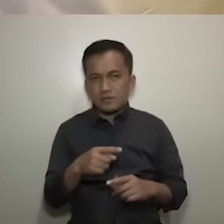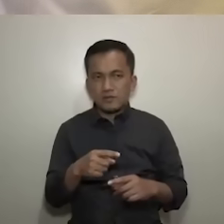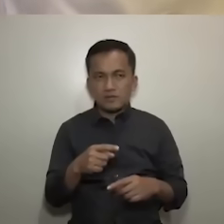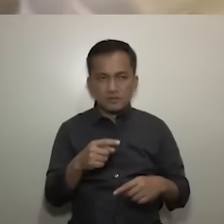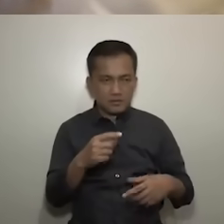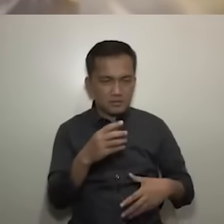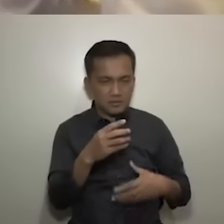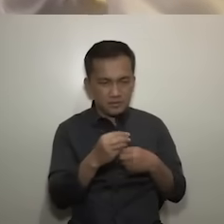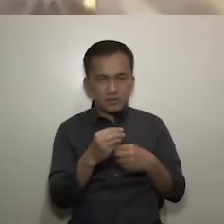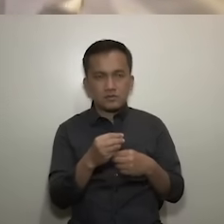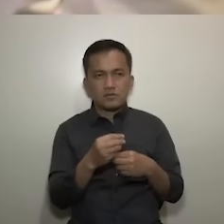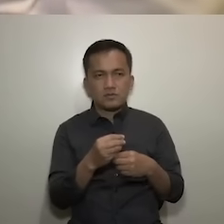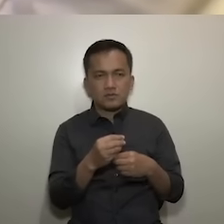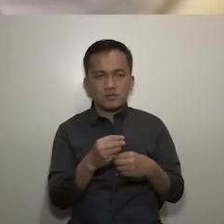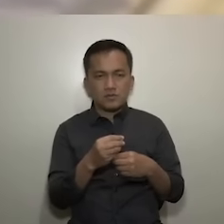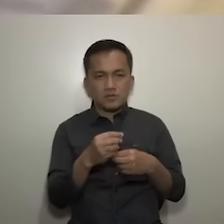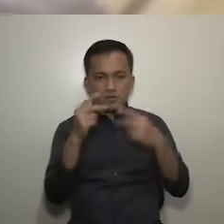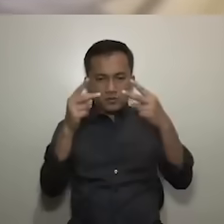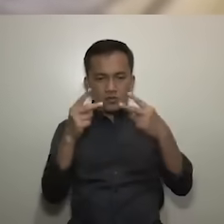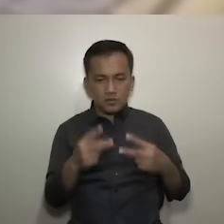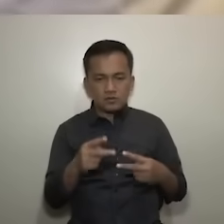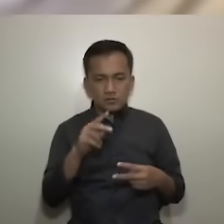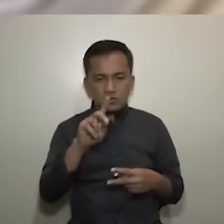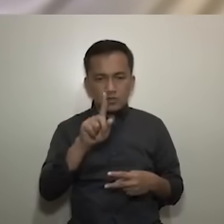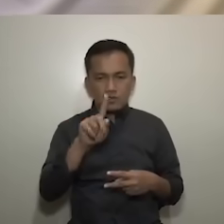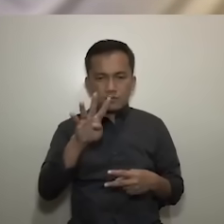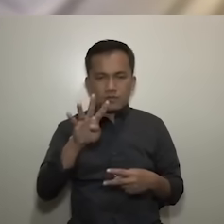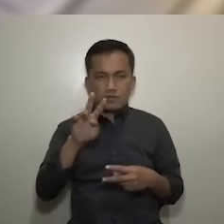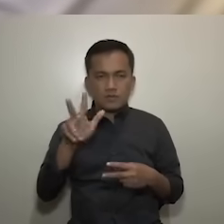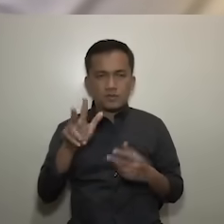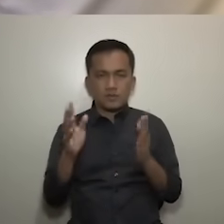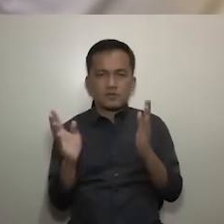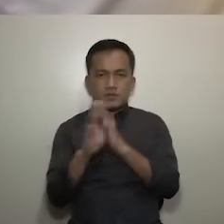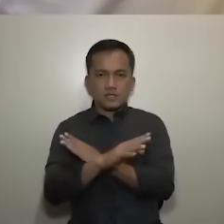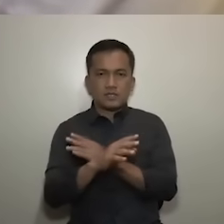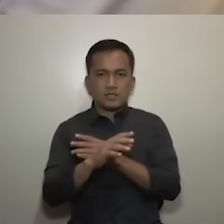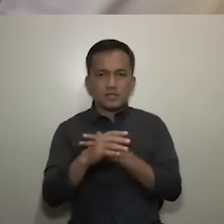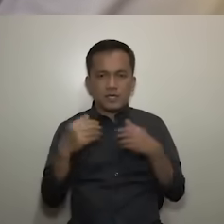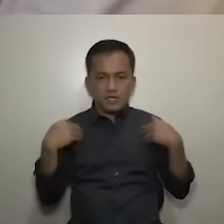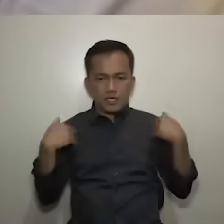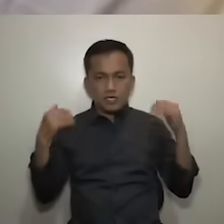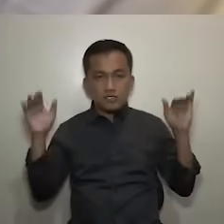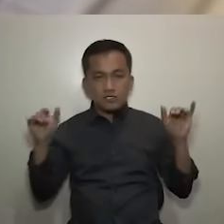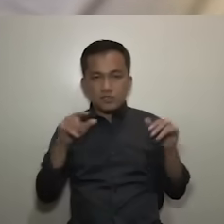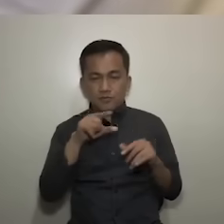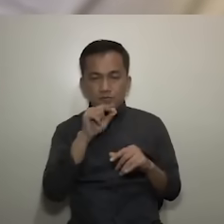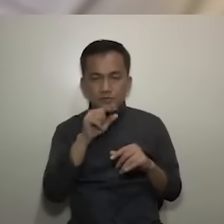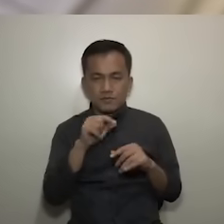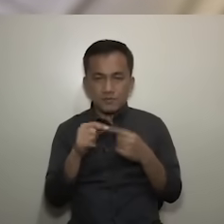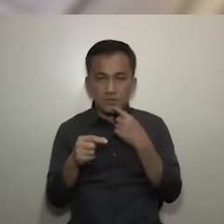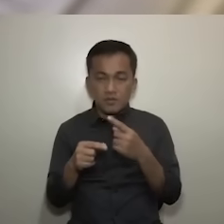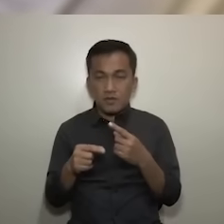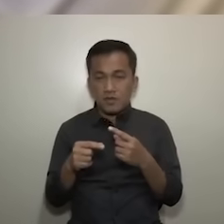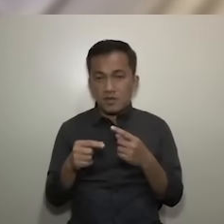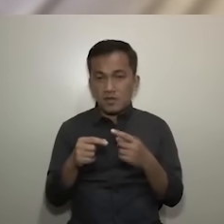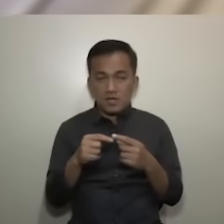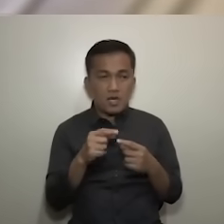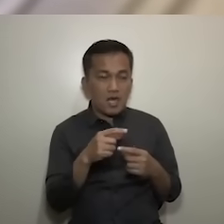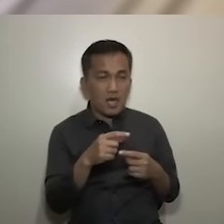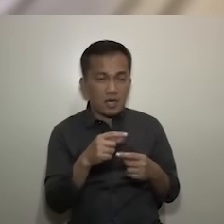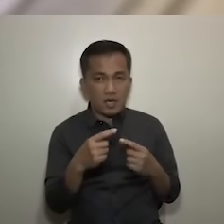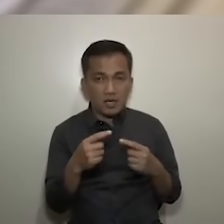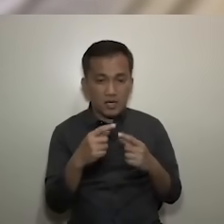po, nawala po yung website ng 140, may pumalit po na Angel Word. Yung sinasabi po niya doon ng hapon na ka-text